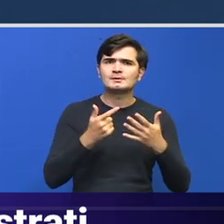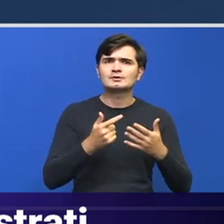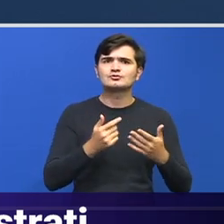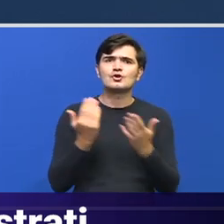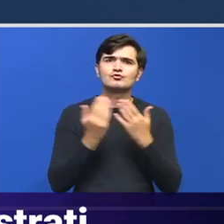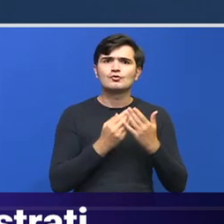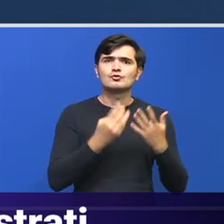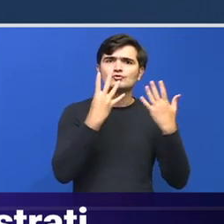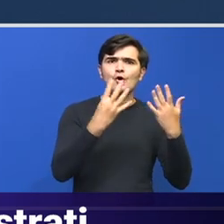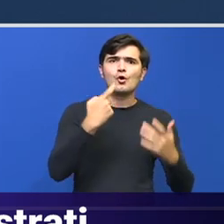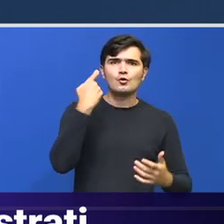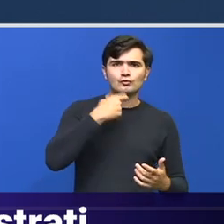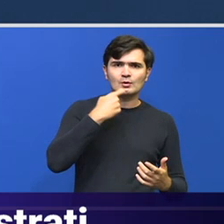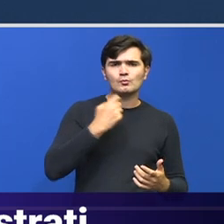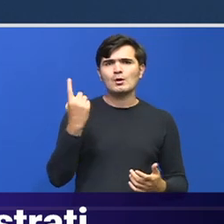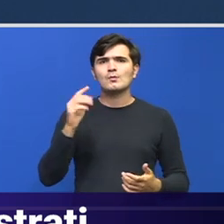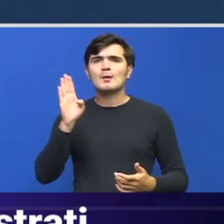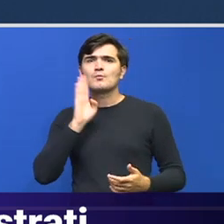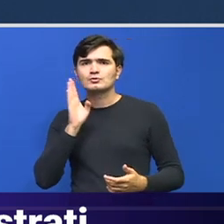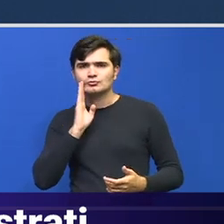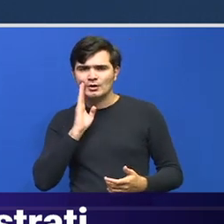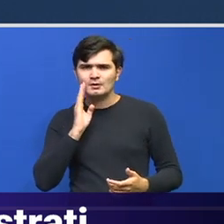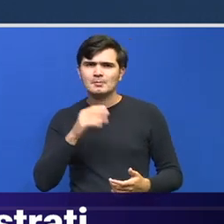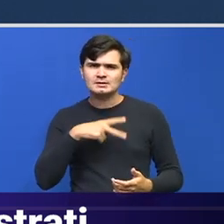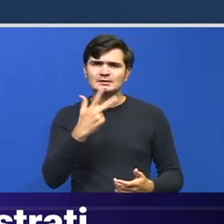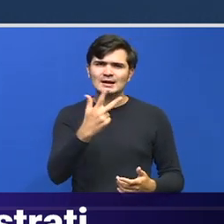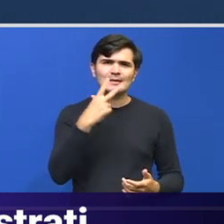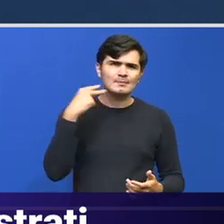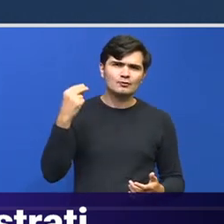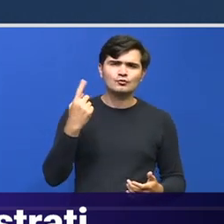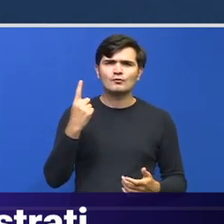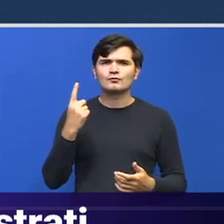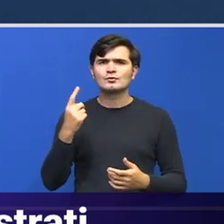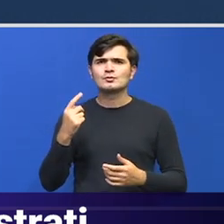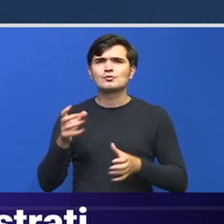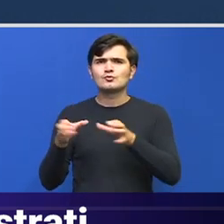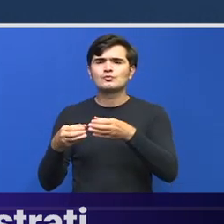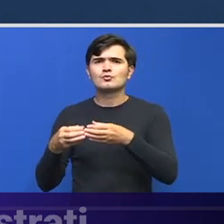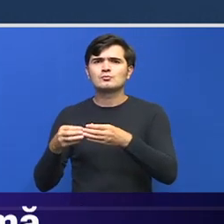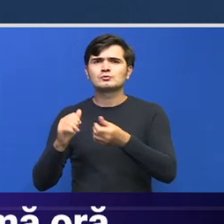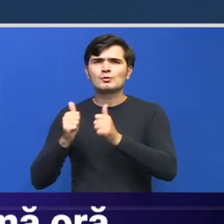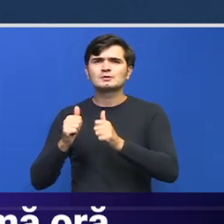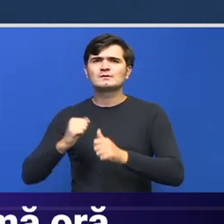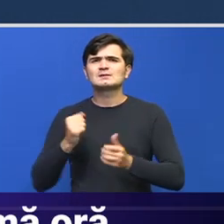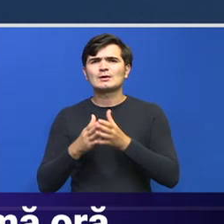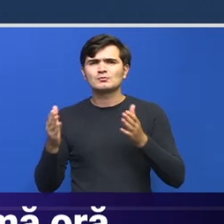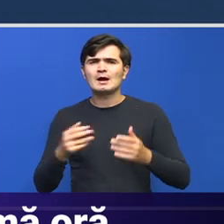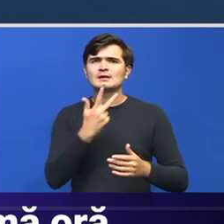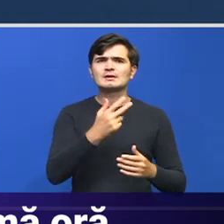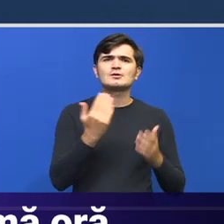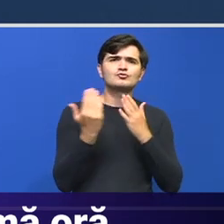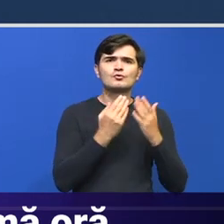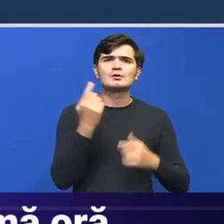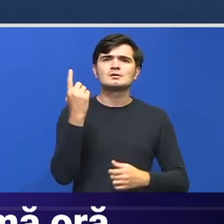în Cluj-Napoca, o școală în Botoșani, 3 grădinițe în Brașov, un grup sportiv în Satu Mare și 3 școli în Alba. Vorba